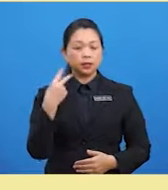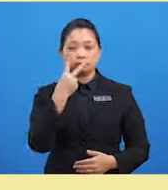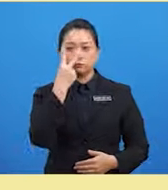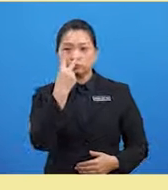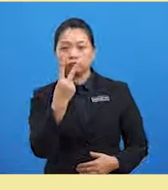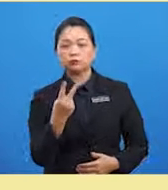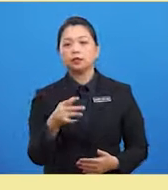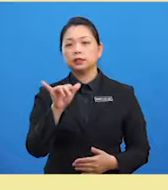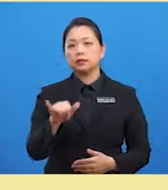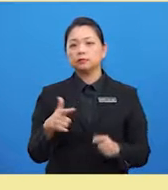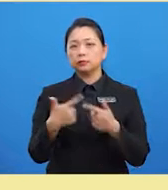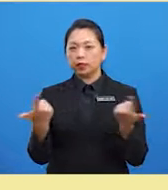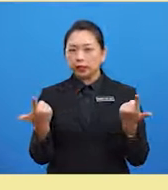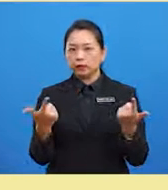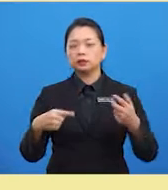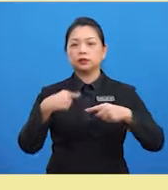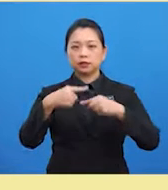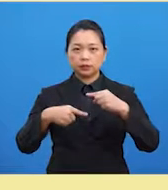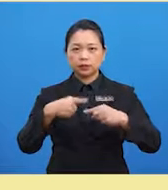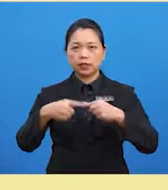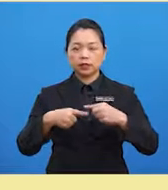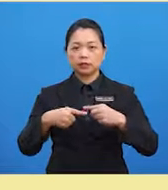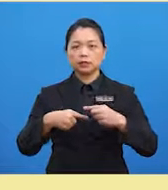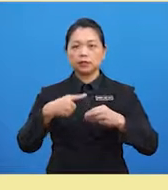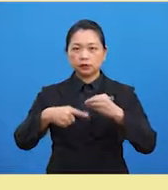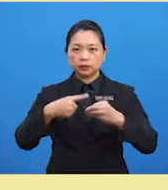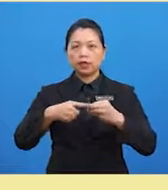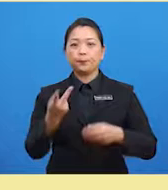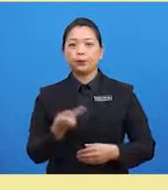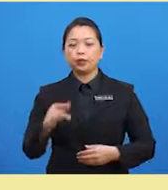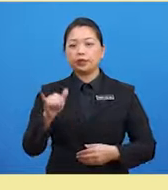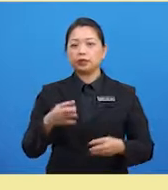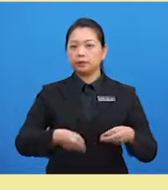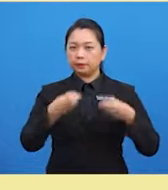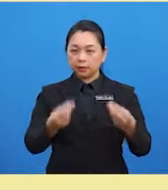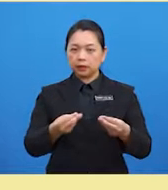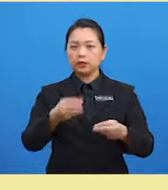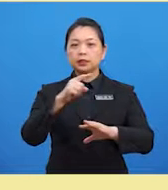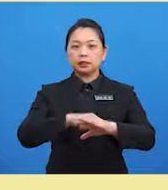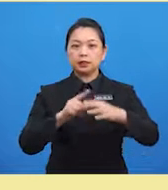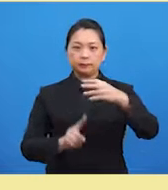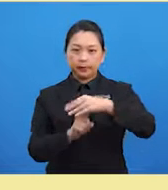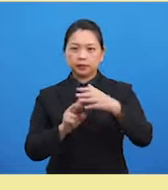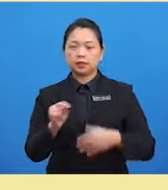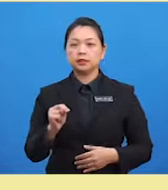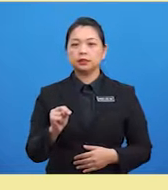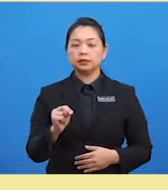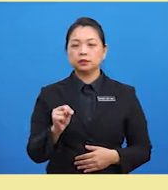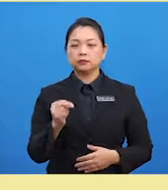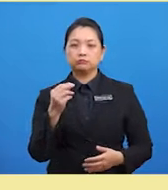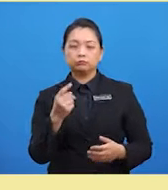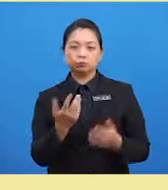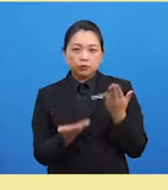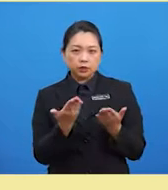persepsi yang berlainan tentang produk yang ditawarkan di pasaran dari